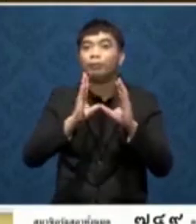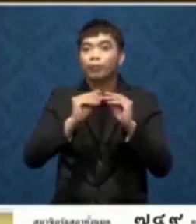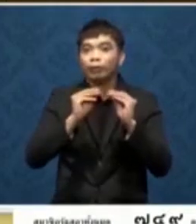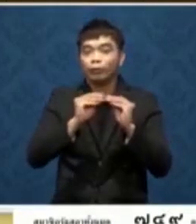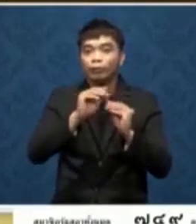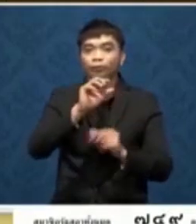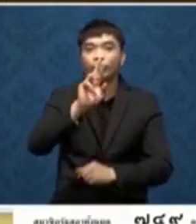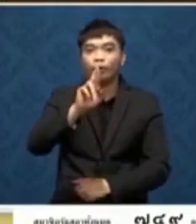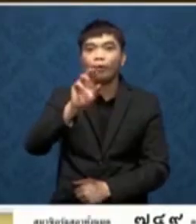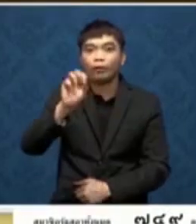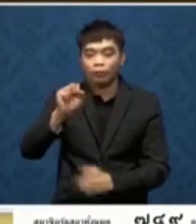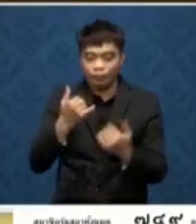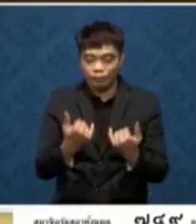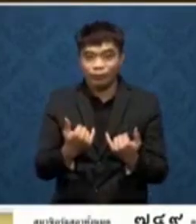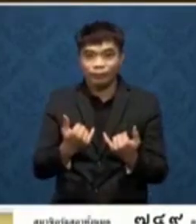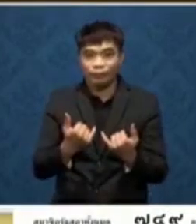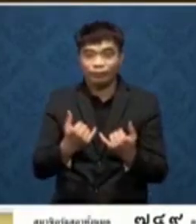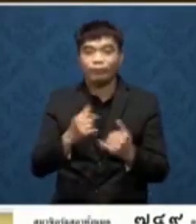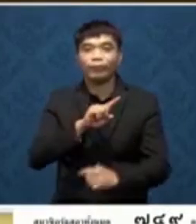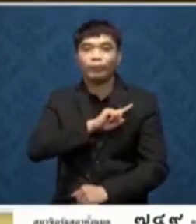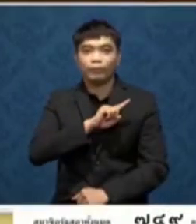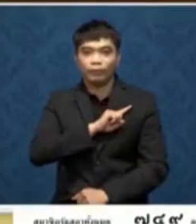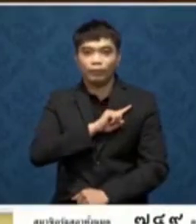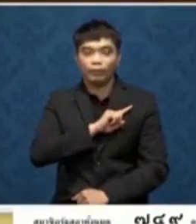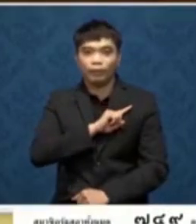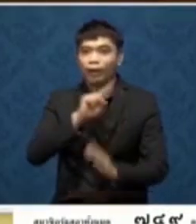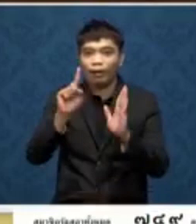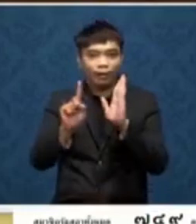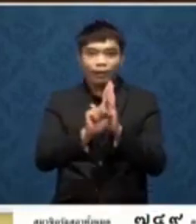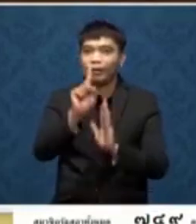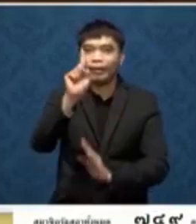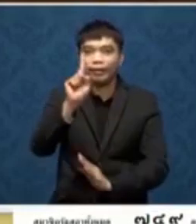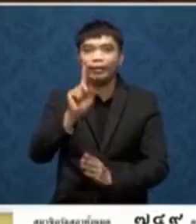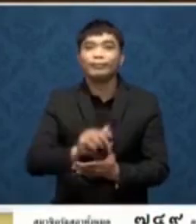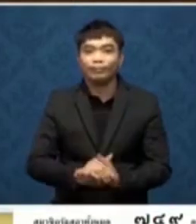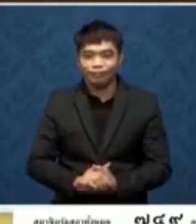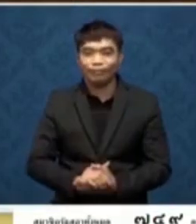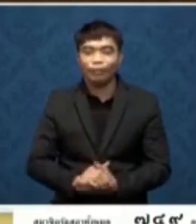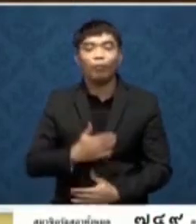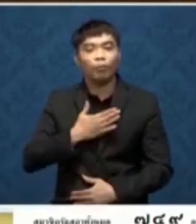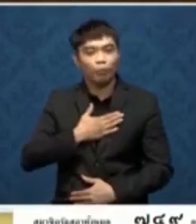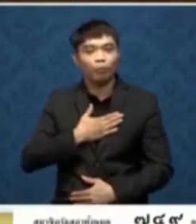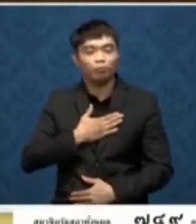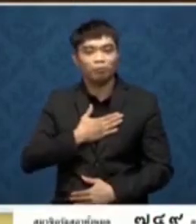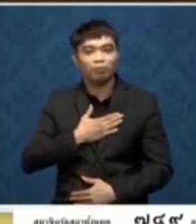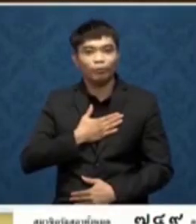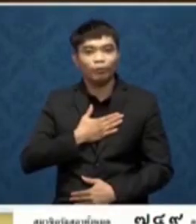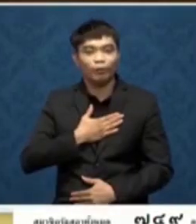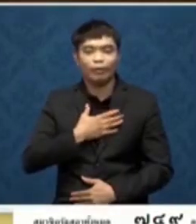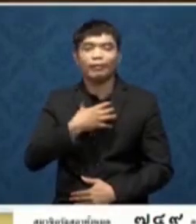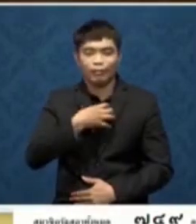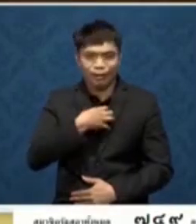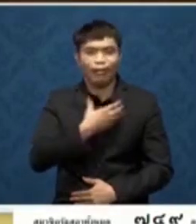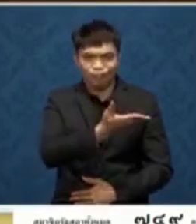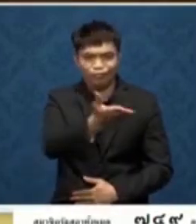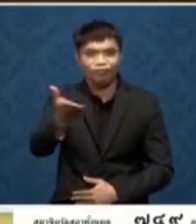ฐสภาในวันนี้เป็นครั้งแรกผมจึงอยากจะเรียนต่อ